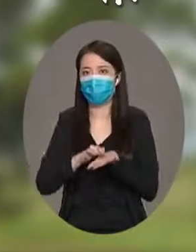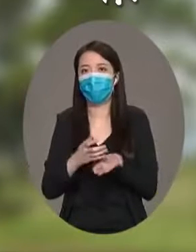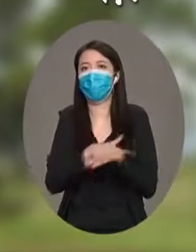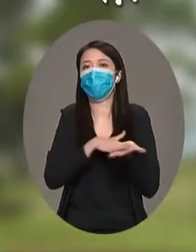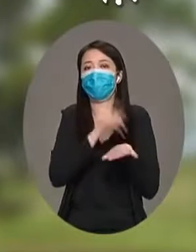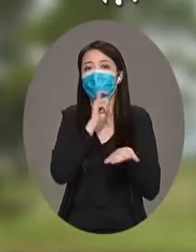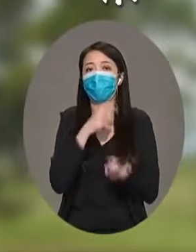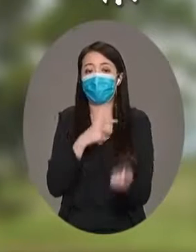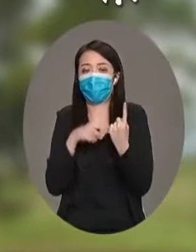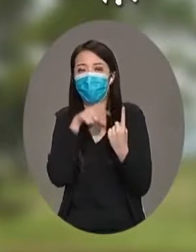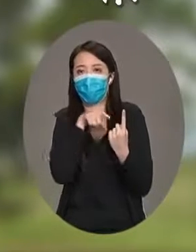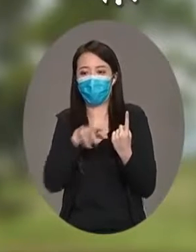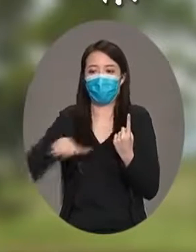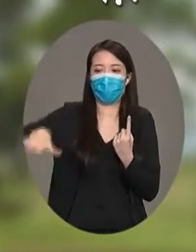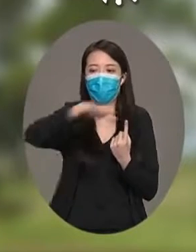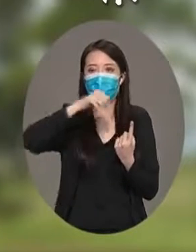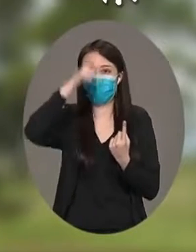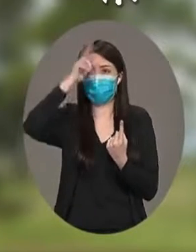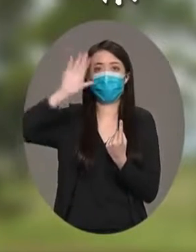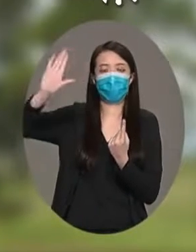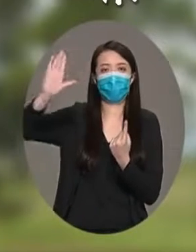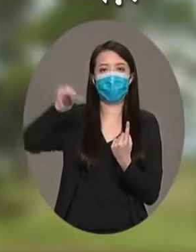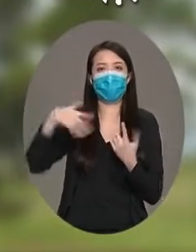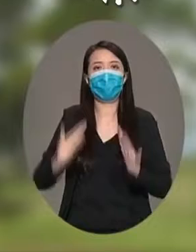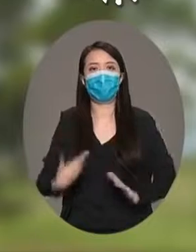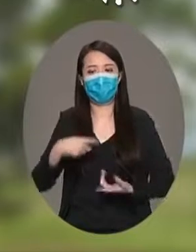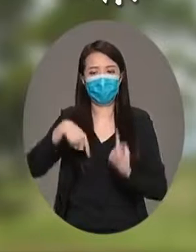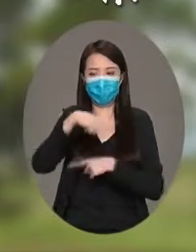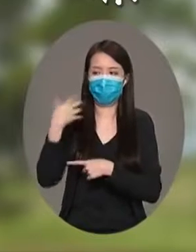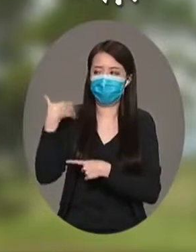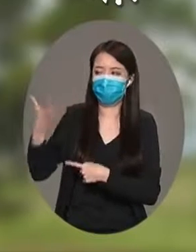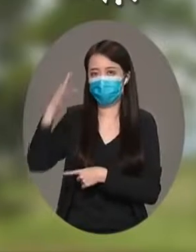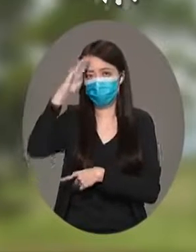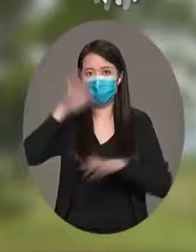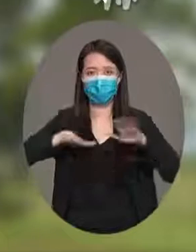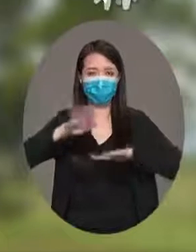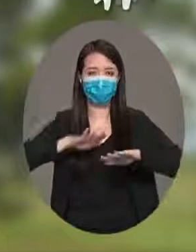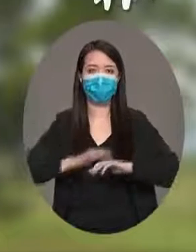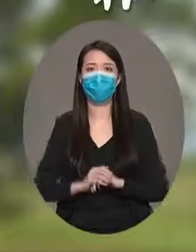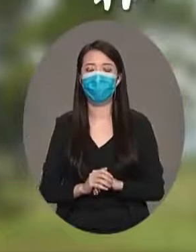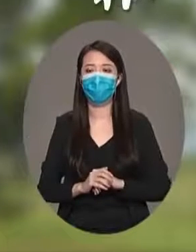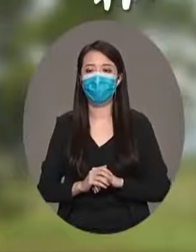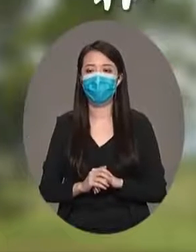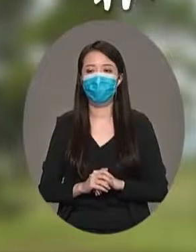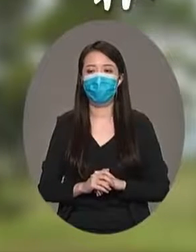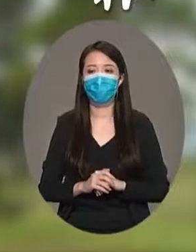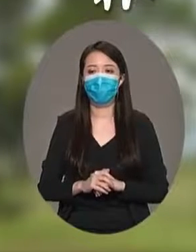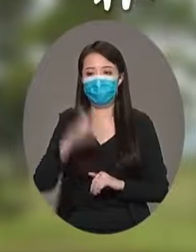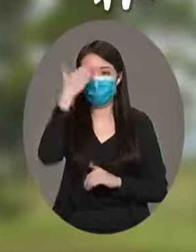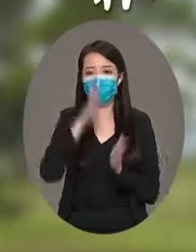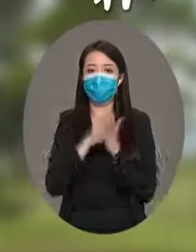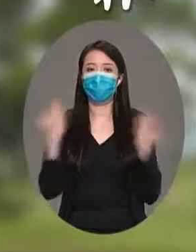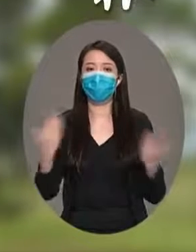個更霸佔全幅政府土地，已經轉介執法部門跟進。明報報